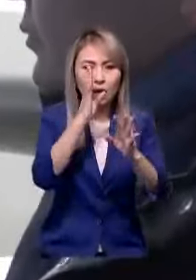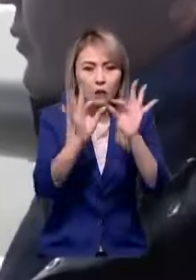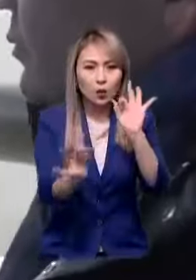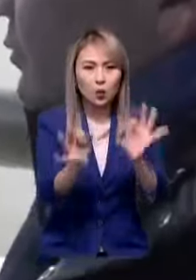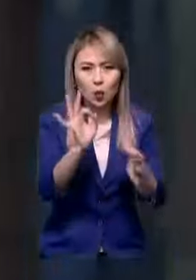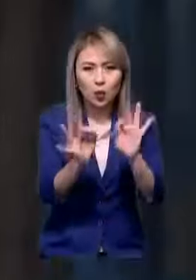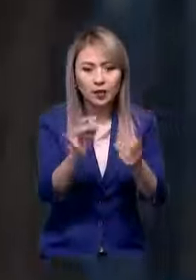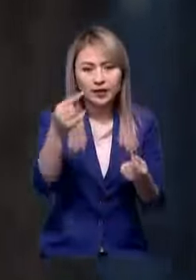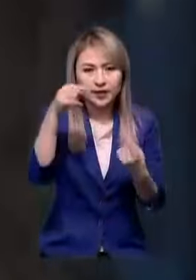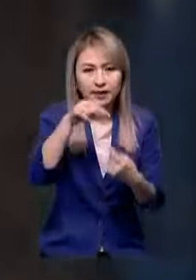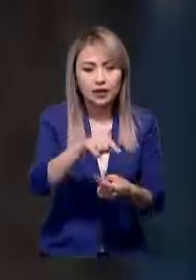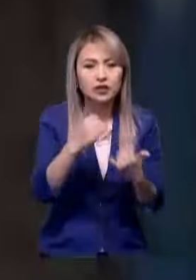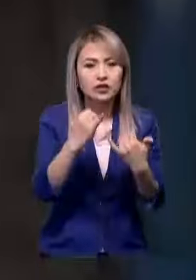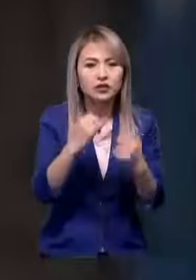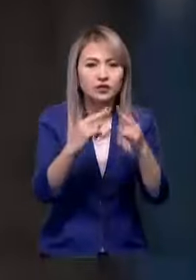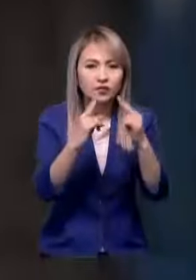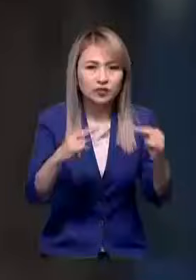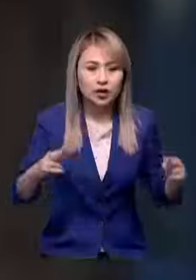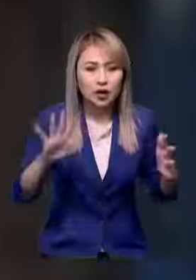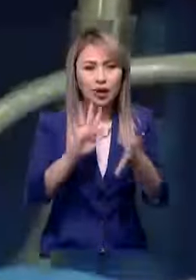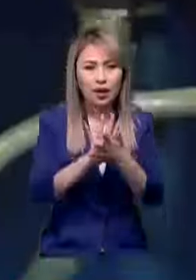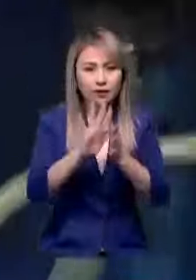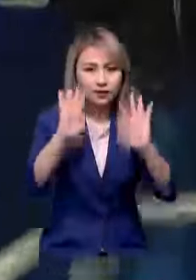нормаларға сай. Заманауи нысан қоршаған ортаны ластайтын